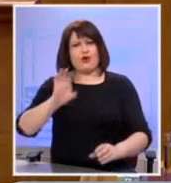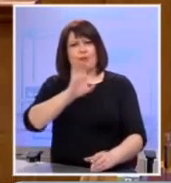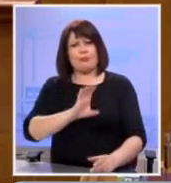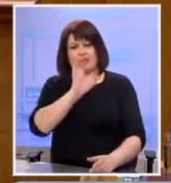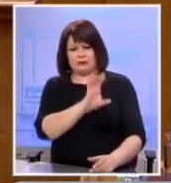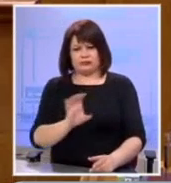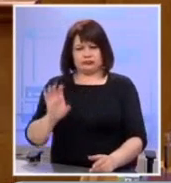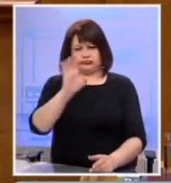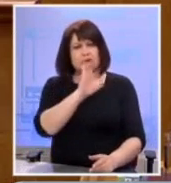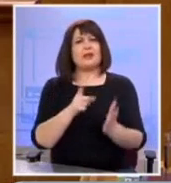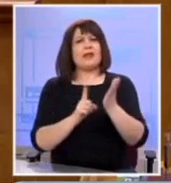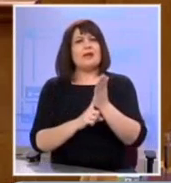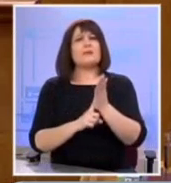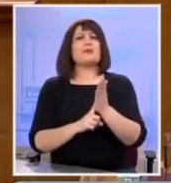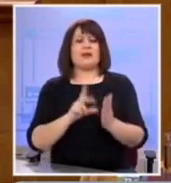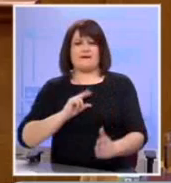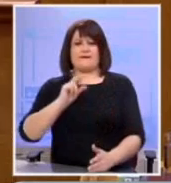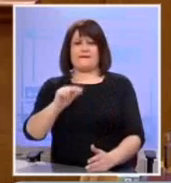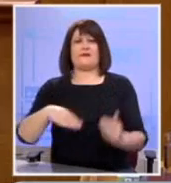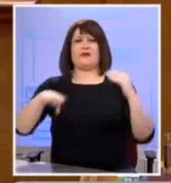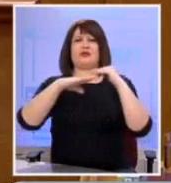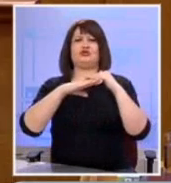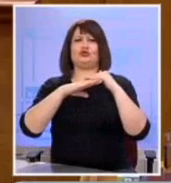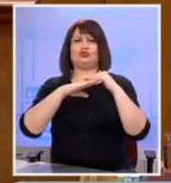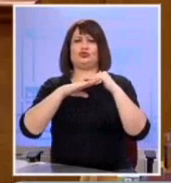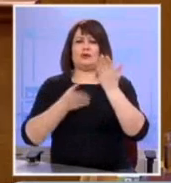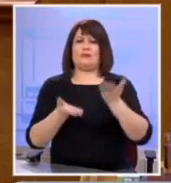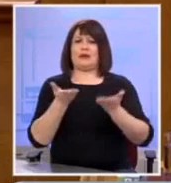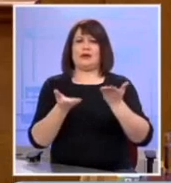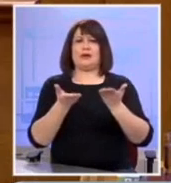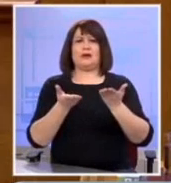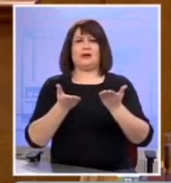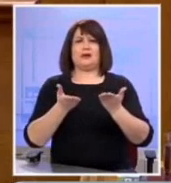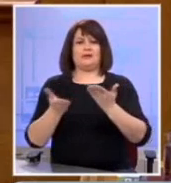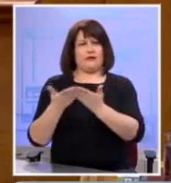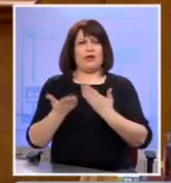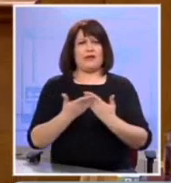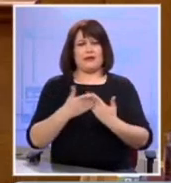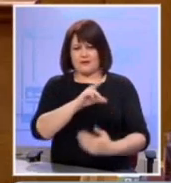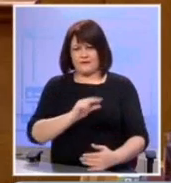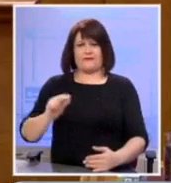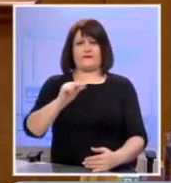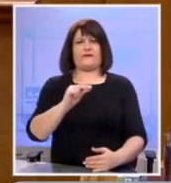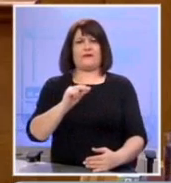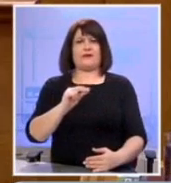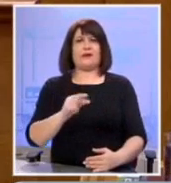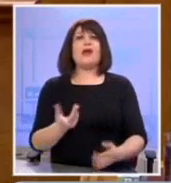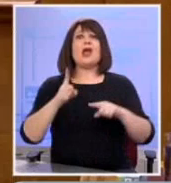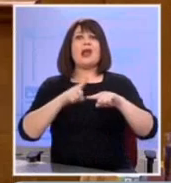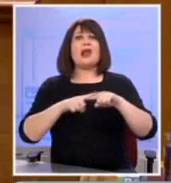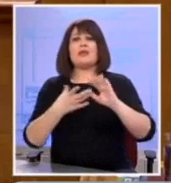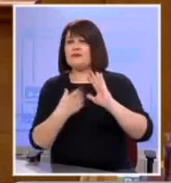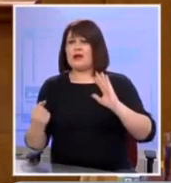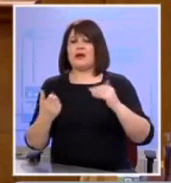ευρωπαϊκές να τύχουνε της ίδιας και αναλογικής βοήθειας σε σχέση με αυτό το πακέτο. Και όμως η χώρα